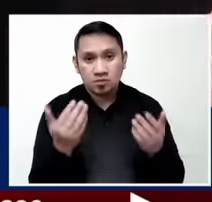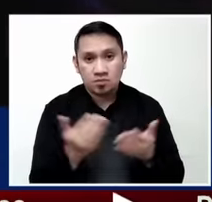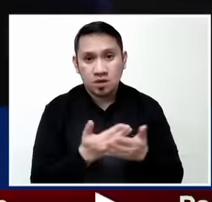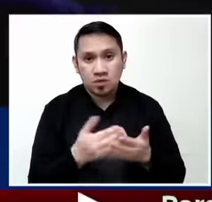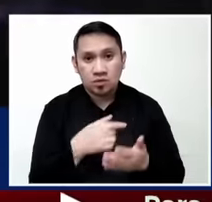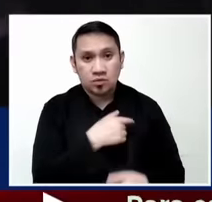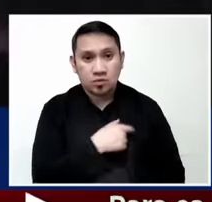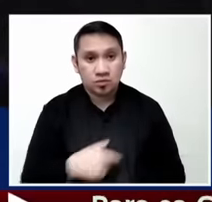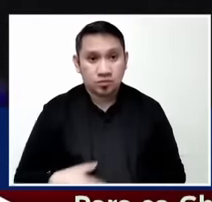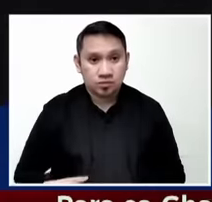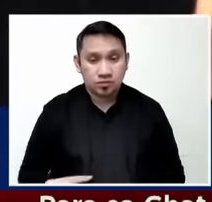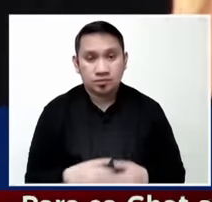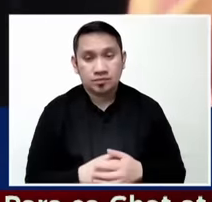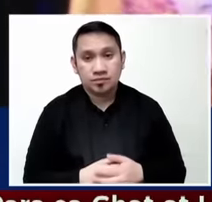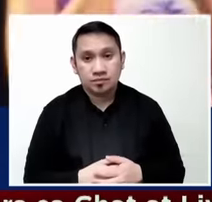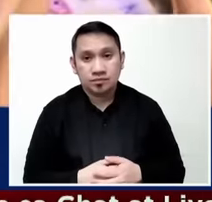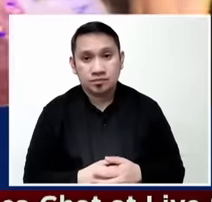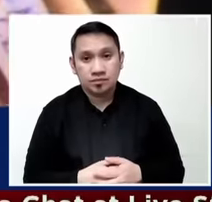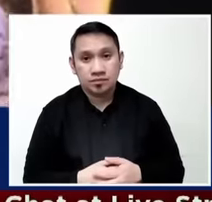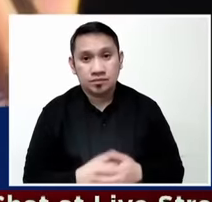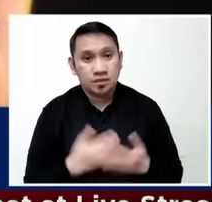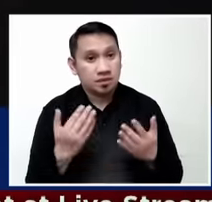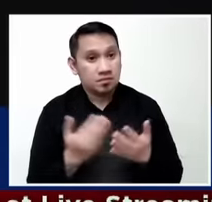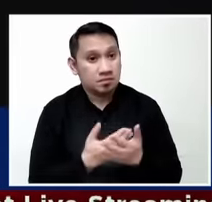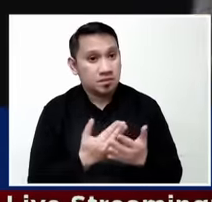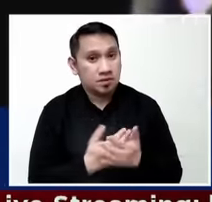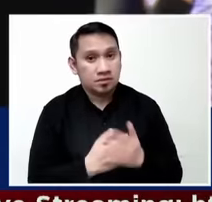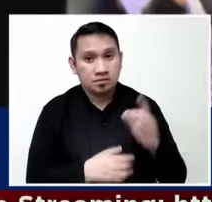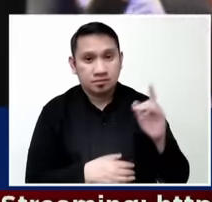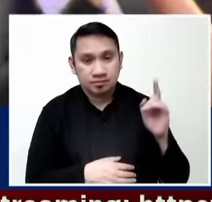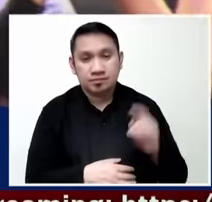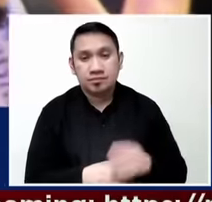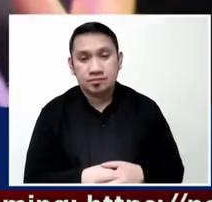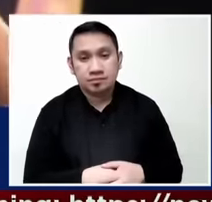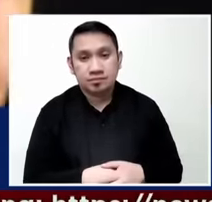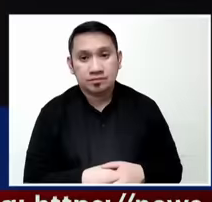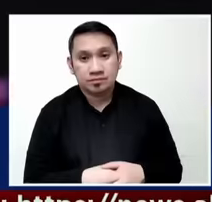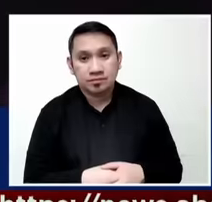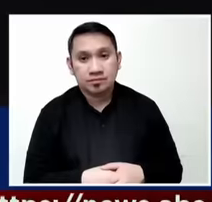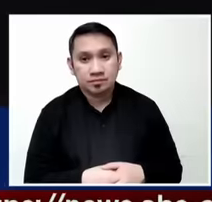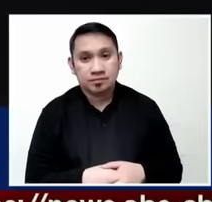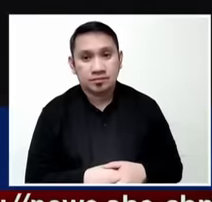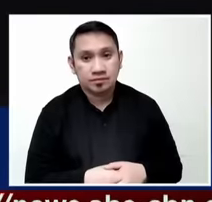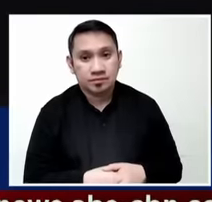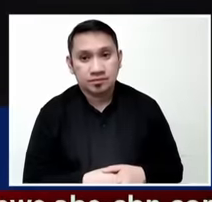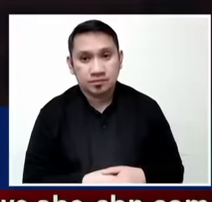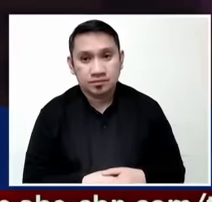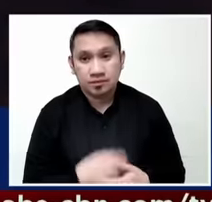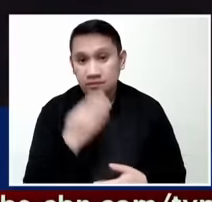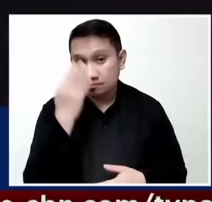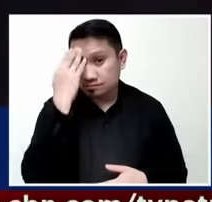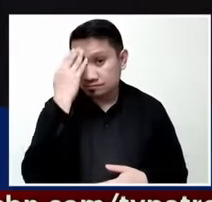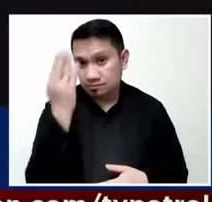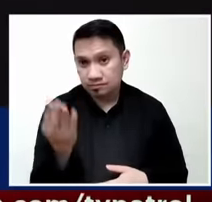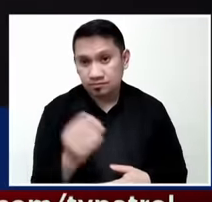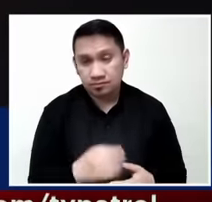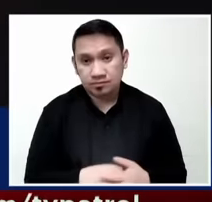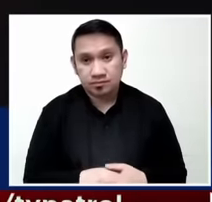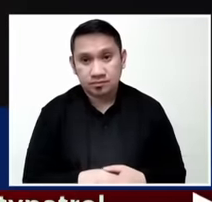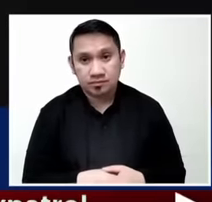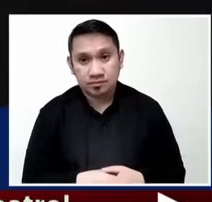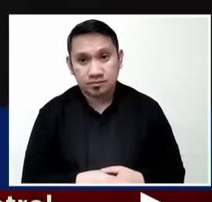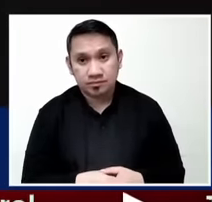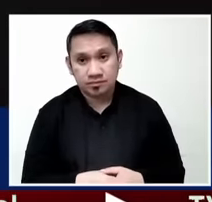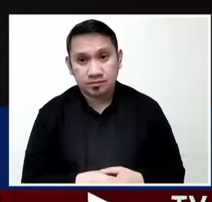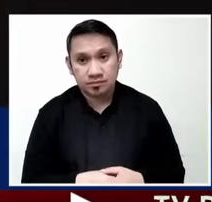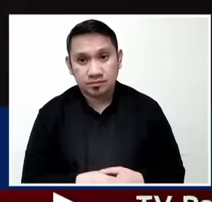Ang winner at bagong Miss Philippines 2023, si Miss Bulacan Alatea Ambrosio.